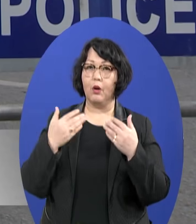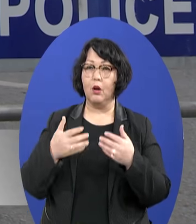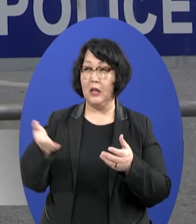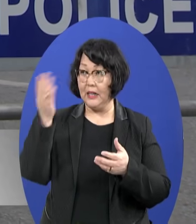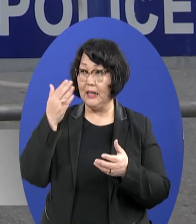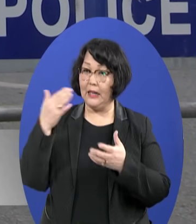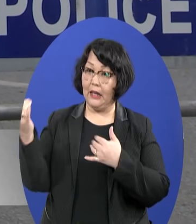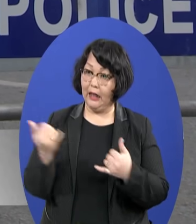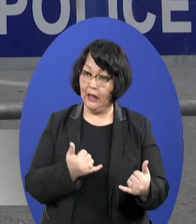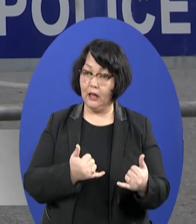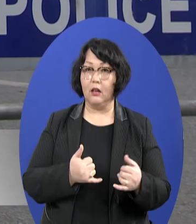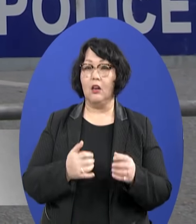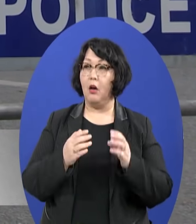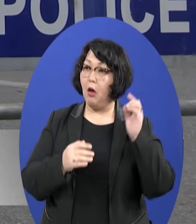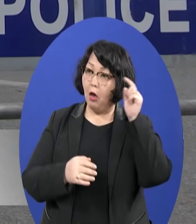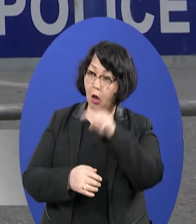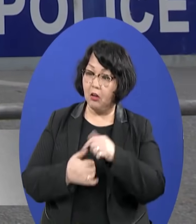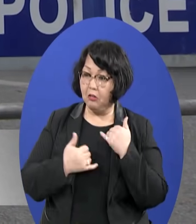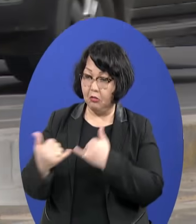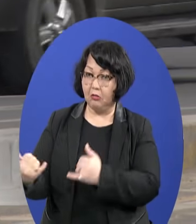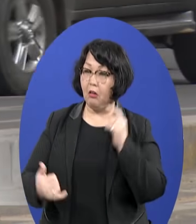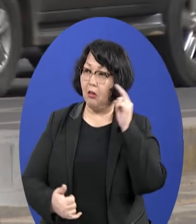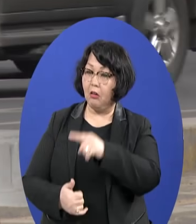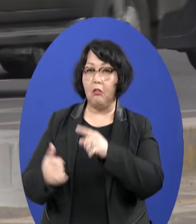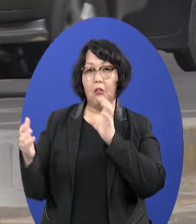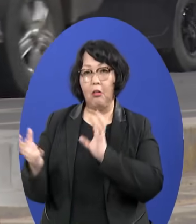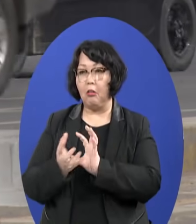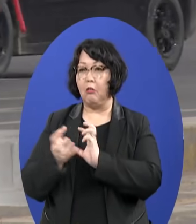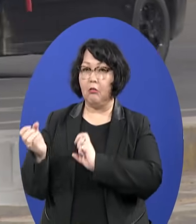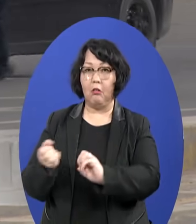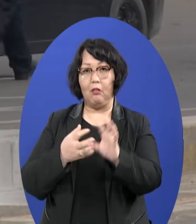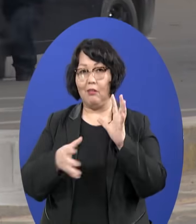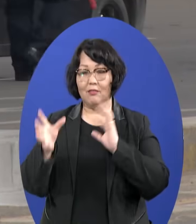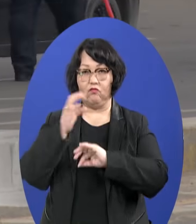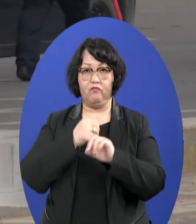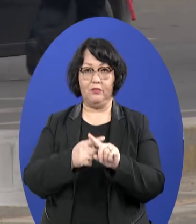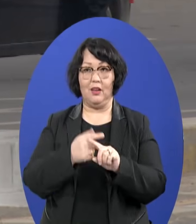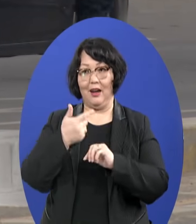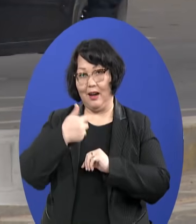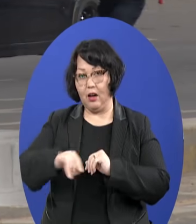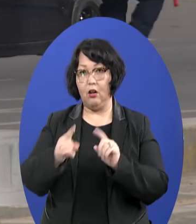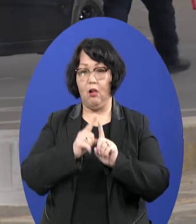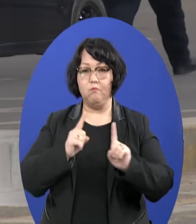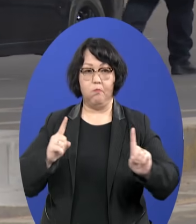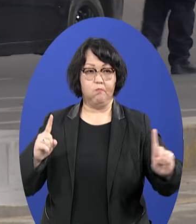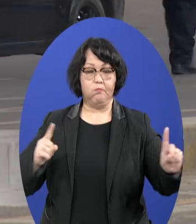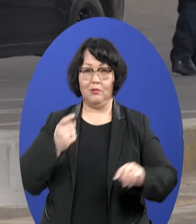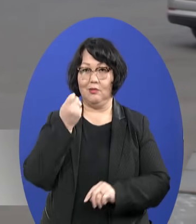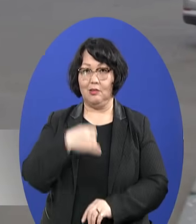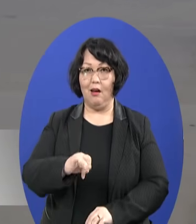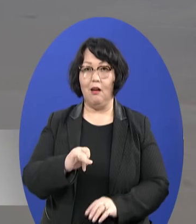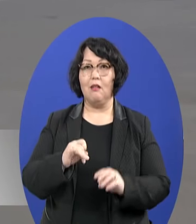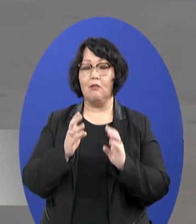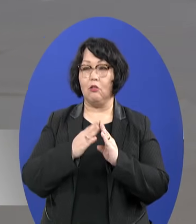байх, шаардлагагүй тохиолдолд гэрээс гарахгүй байх, гарсан тохиолдолд хүн хооронд 2 метрээс доошгүй зай барих, гэрийнхэн